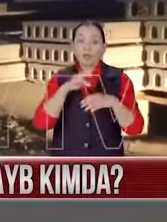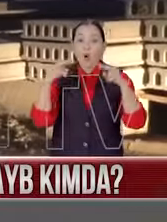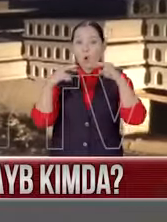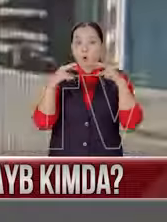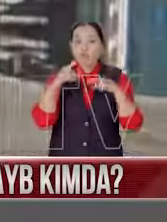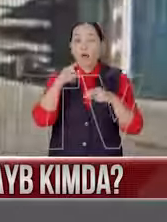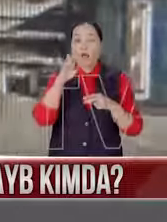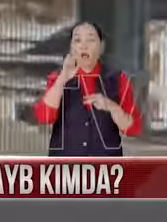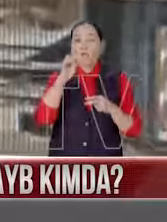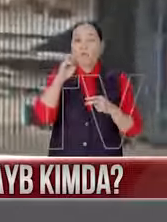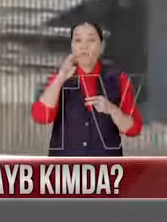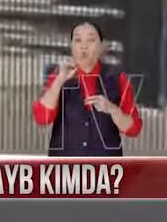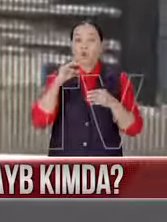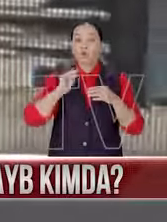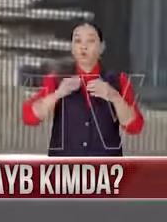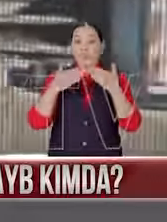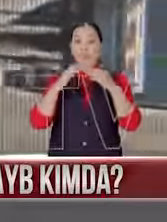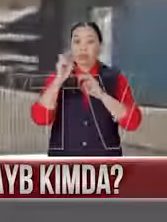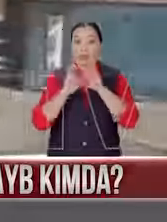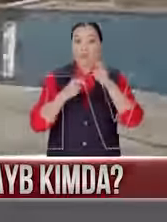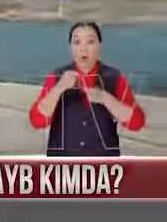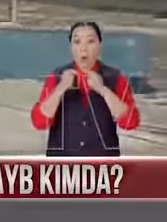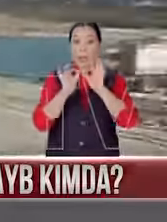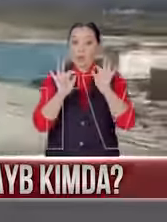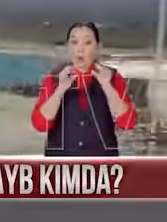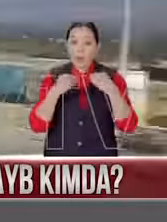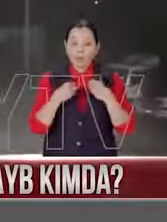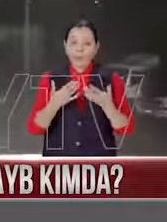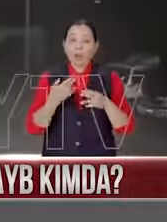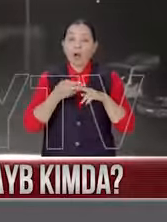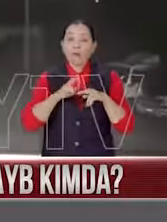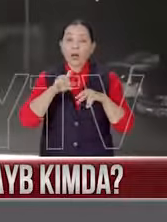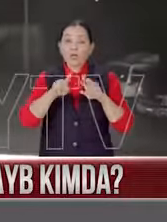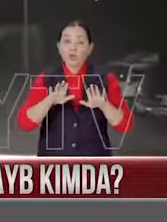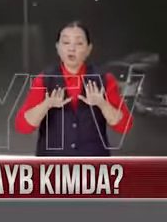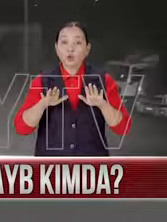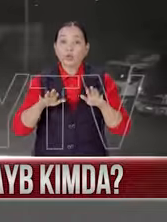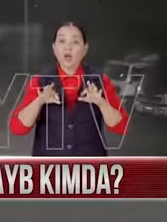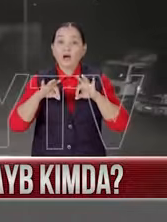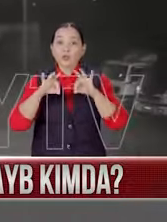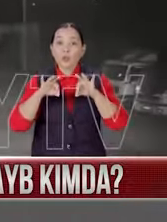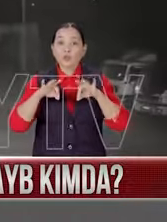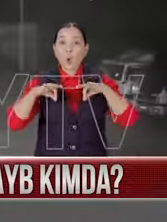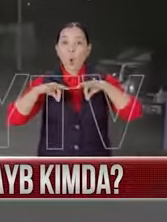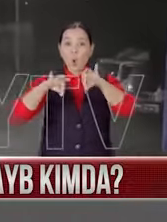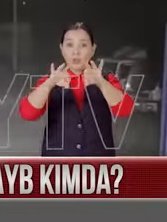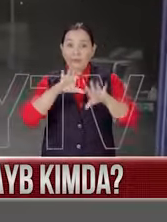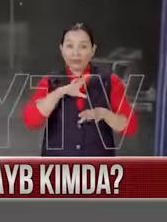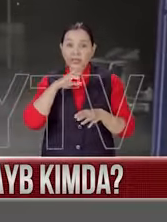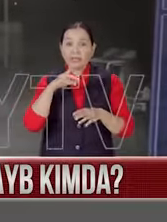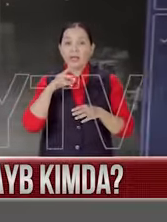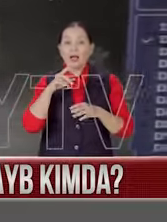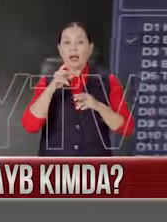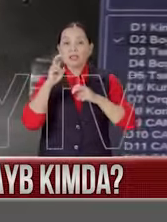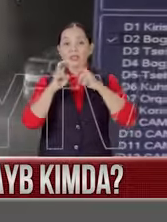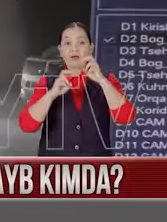guvohlar, xususan beton plitalar ishlab chiqarish zavodi rahbari izohlab berdi. Mana shu yerdan o'tib ketgan avtomashina mana ko'rilyapti.